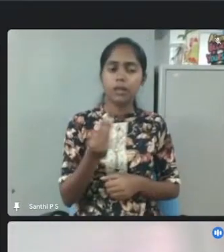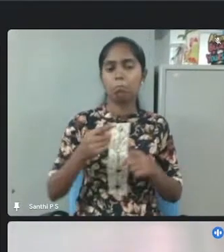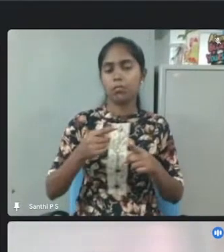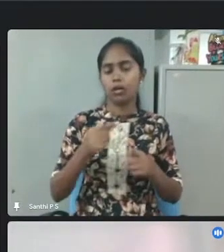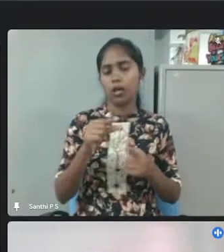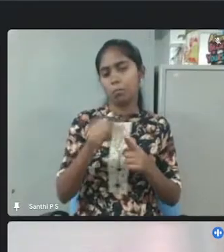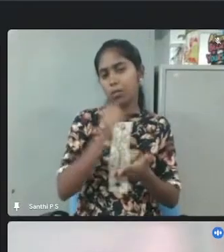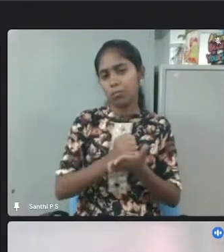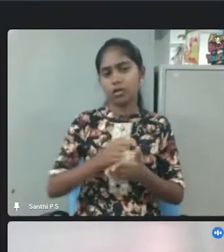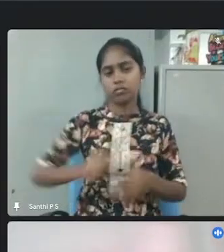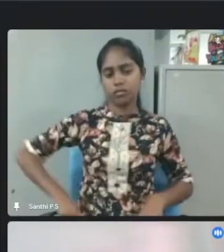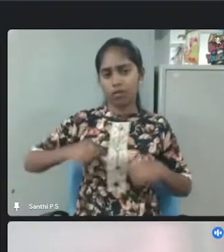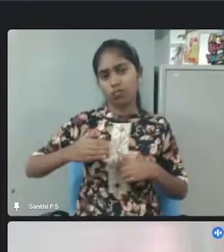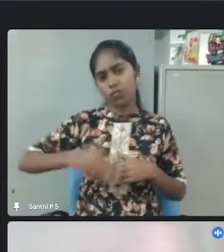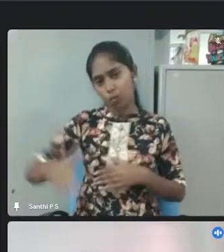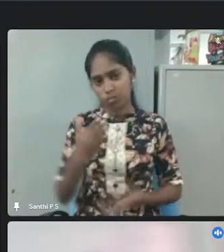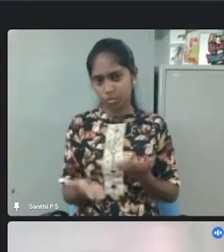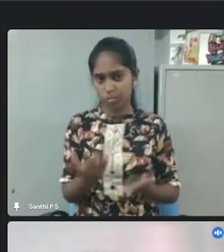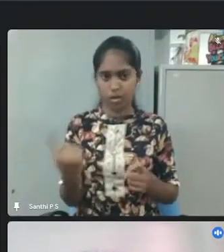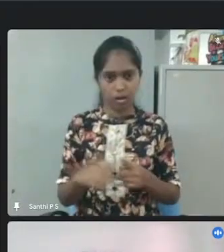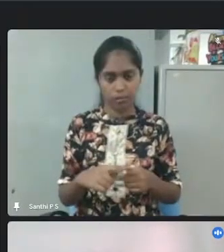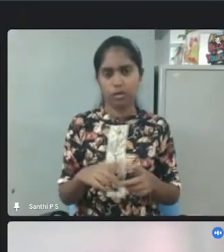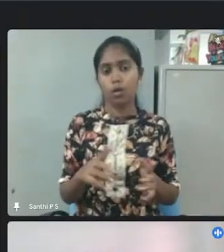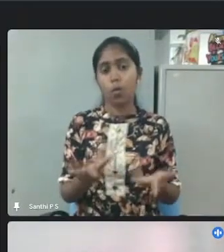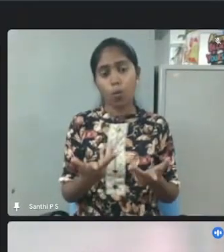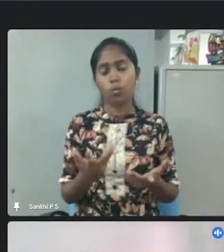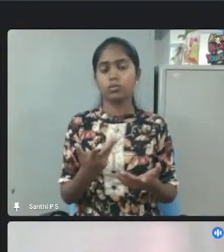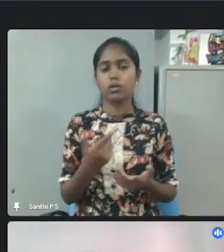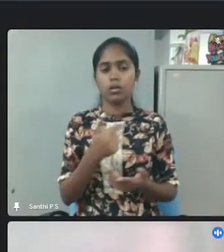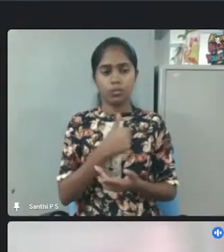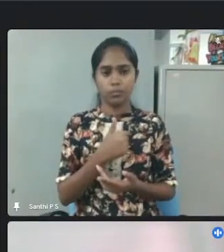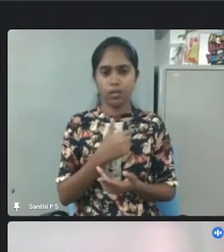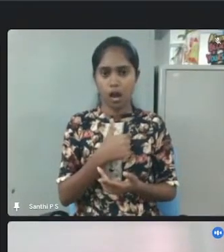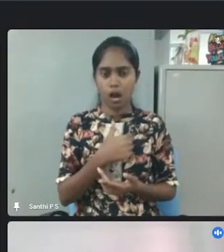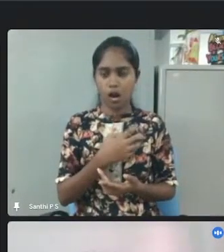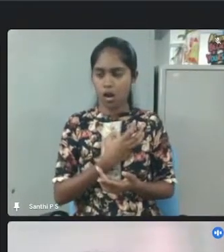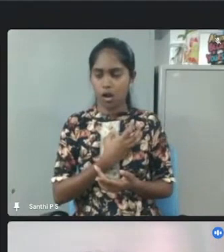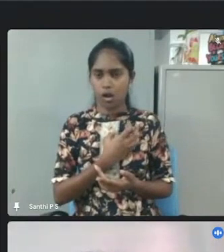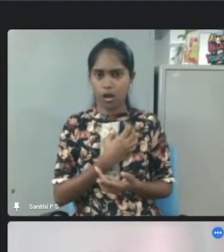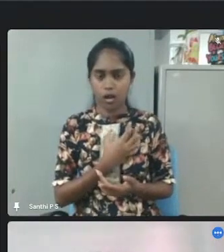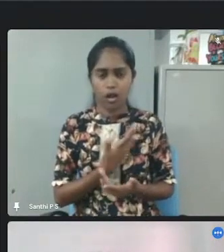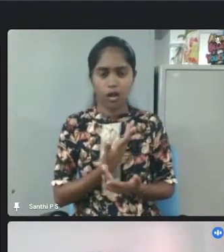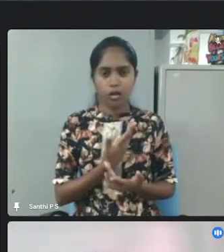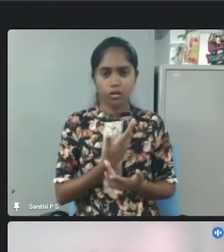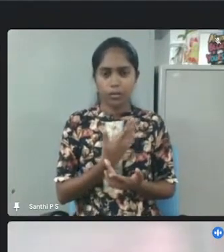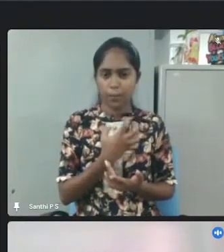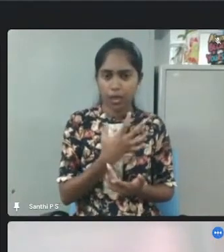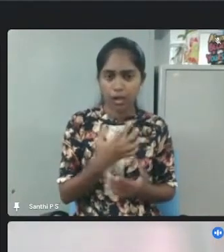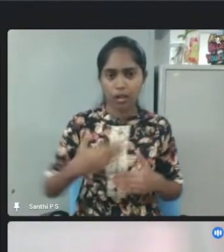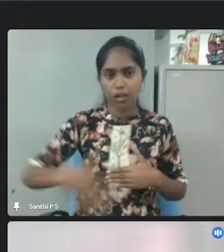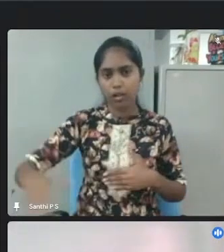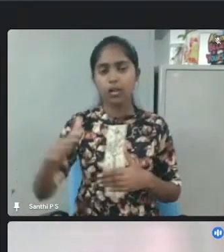പ്രത്യേകിച്ച് പ്രശ്നങ്ങളൊന്നും ഇല്ലാതിരിക്കുന്നു, പിന്നെ ഒരു അറ്റാക്ക് വരുന്നു, പിന്നെയും ഭിന്നശേഷി വരുന്നു, അങ്ങനെയുള്ള അസുഖങ്ങളുണ്ട്. ഇതുപോലെ